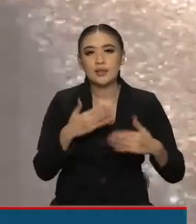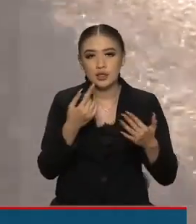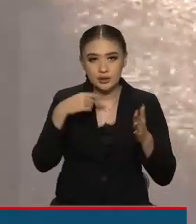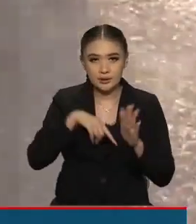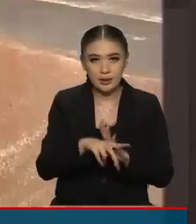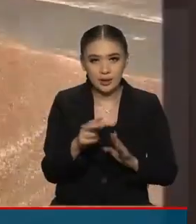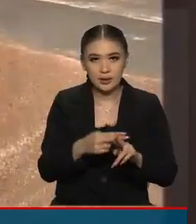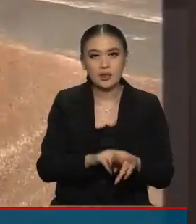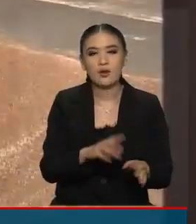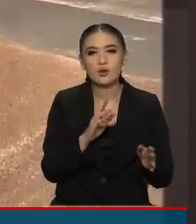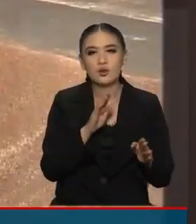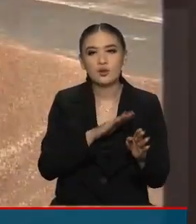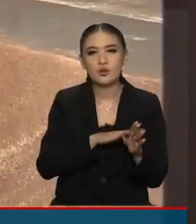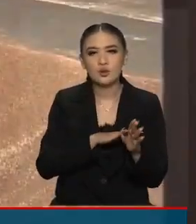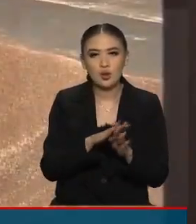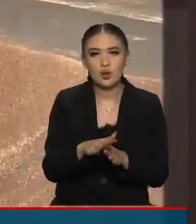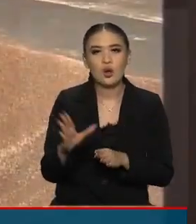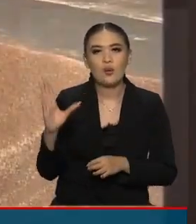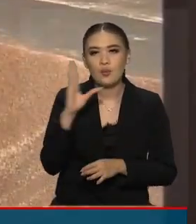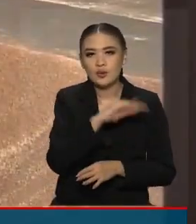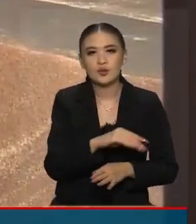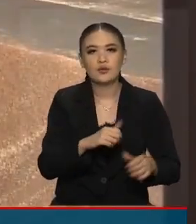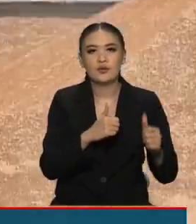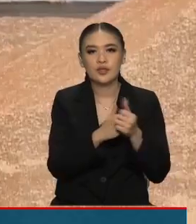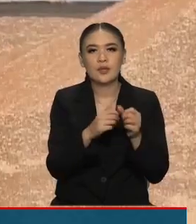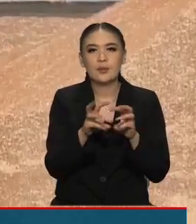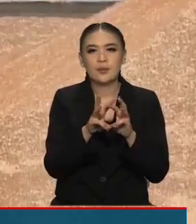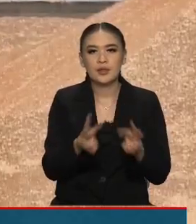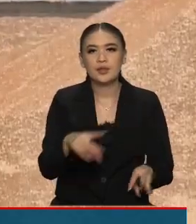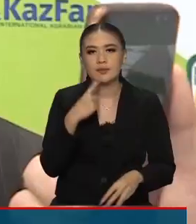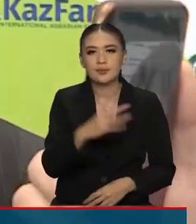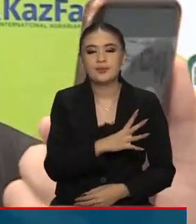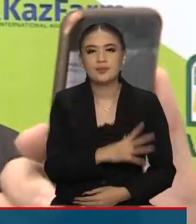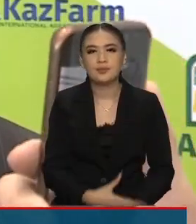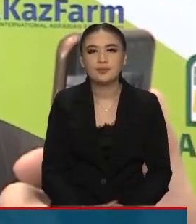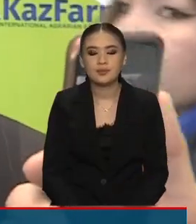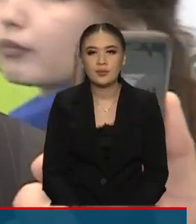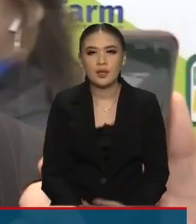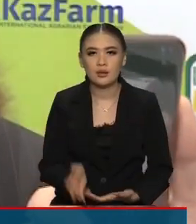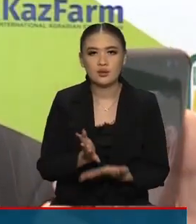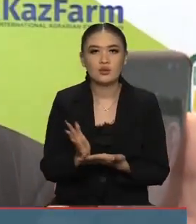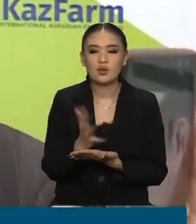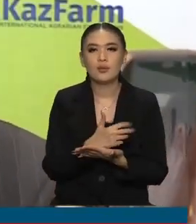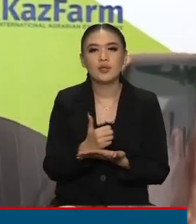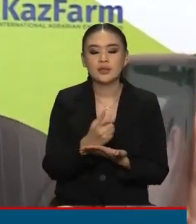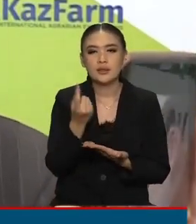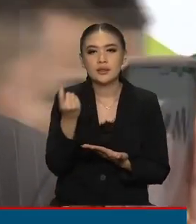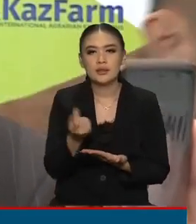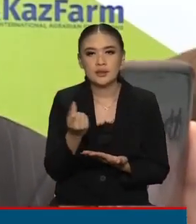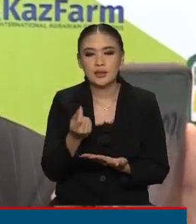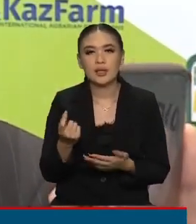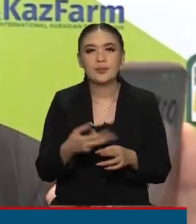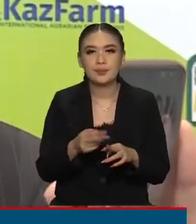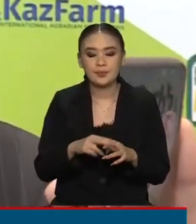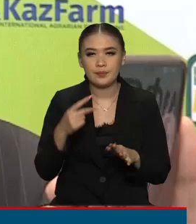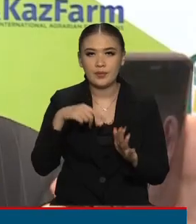қамтамасыз етуге толық жетеді, дейді вице-министр. Собранного зерна будет достаточно для обеспечения. Біз ішкі